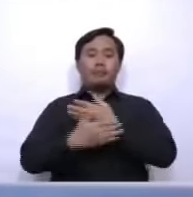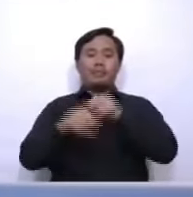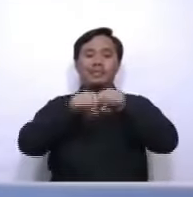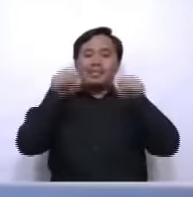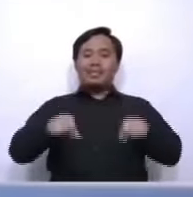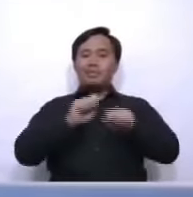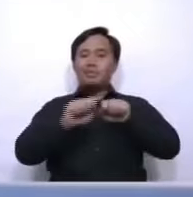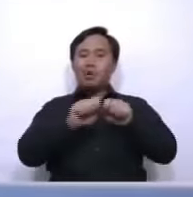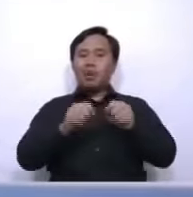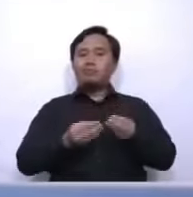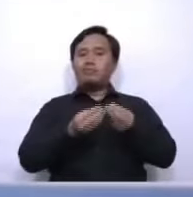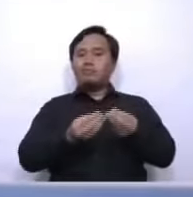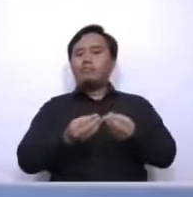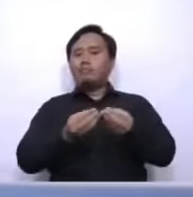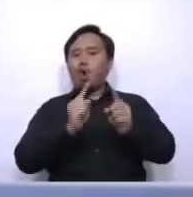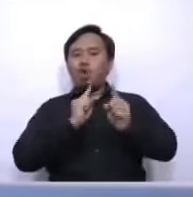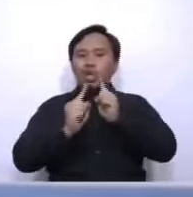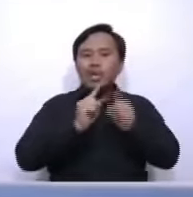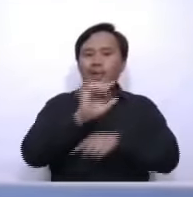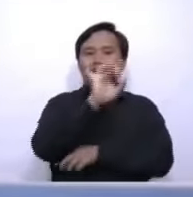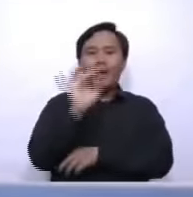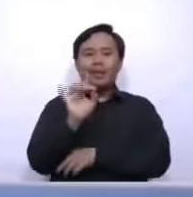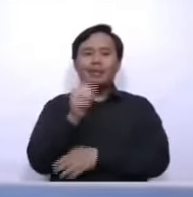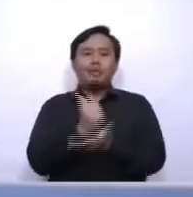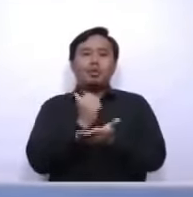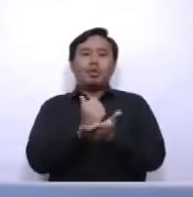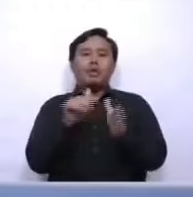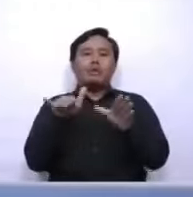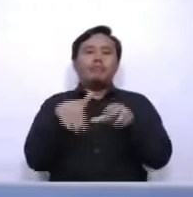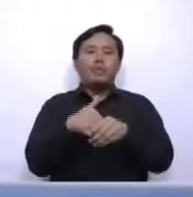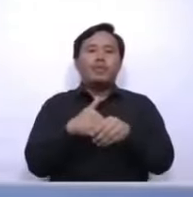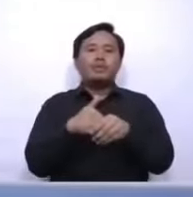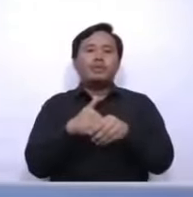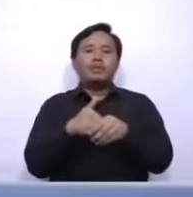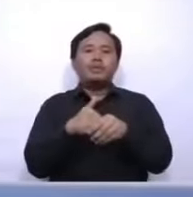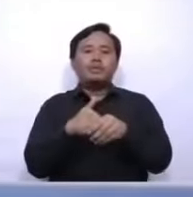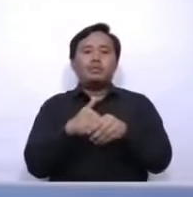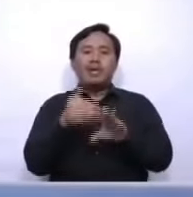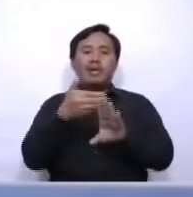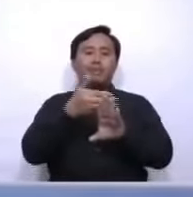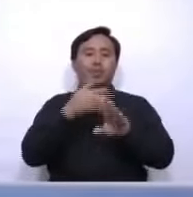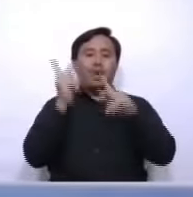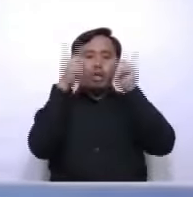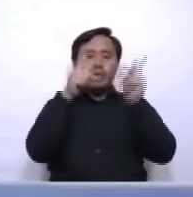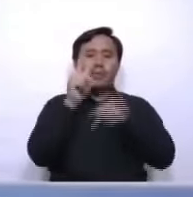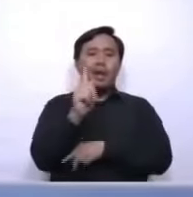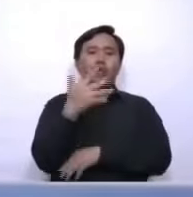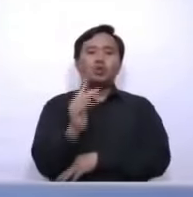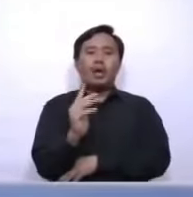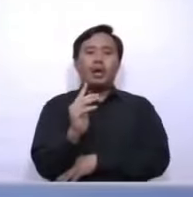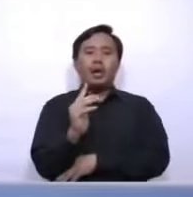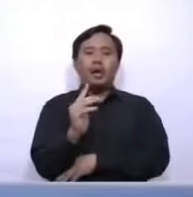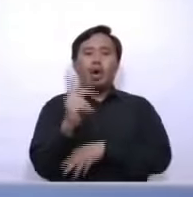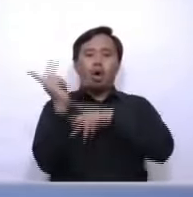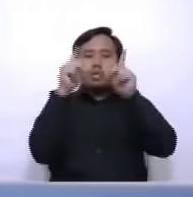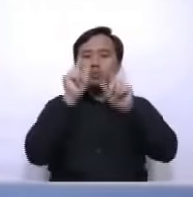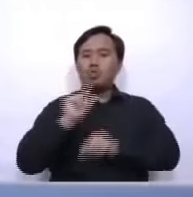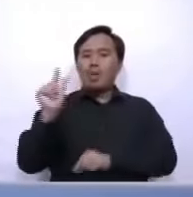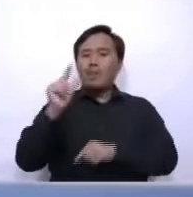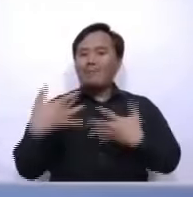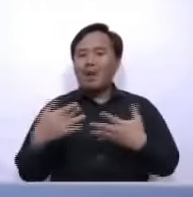sistem, konseling dan lain sebagainya, secara itu menjadi bagian dalam rangka melengkapi konsep yang sudah ada. Konsep yang paling utama tadi